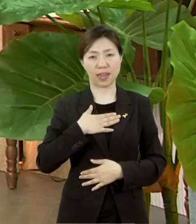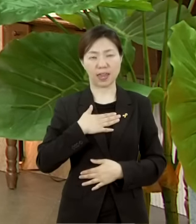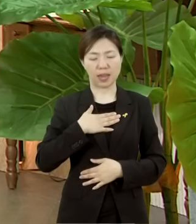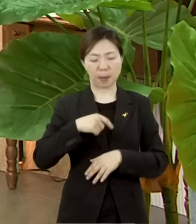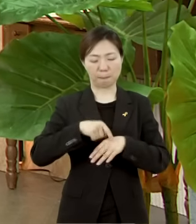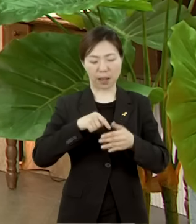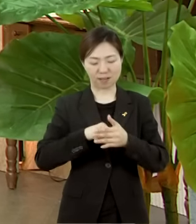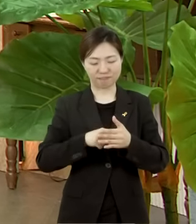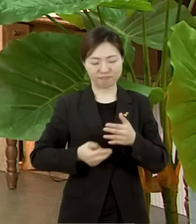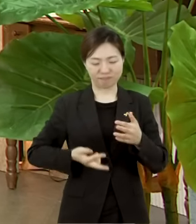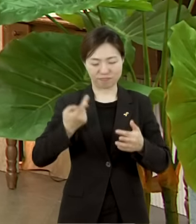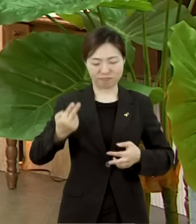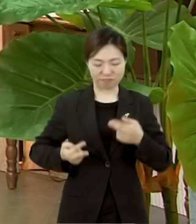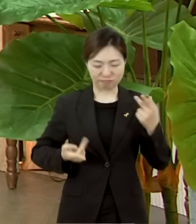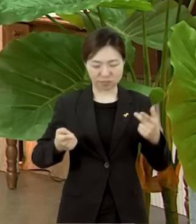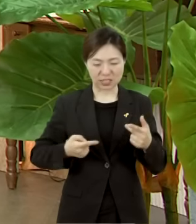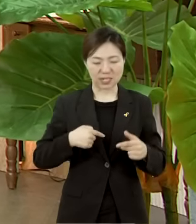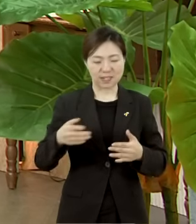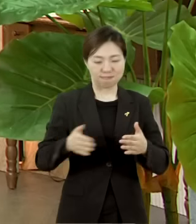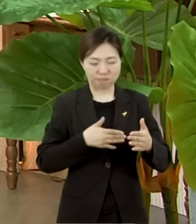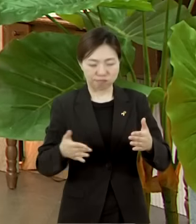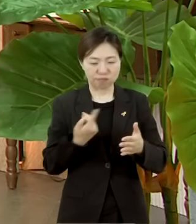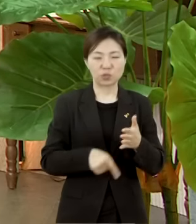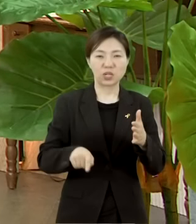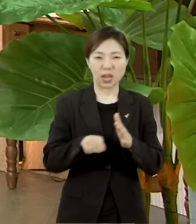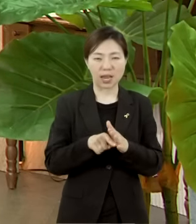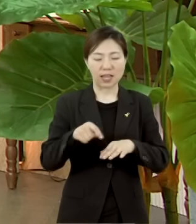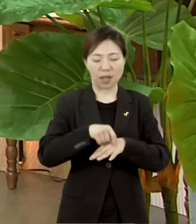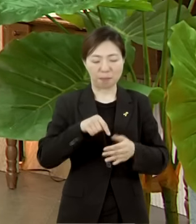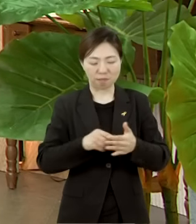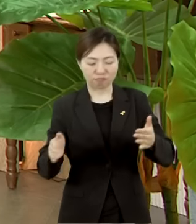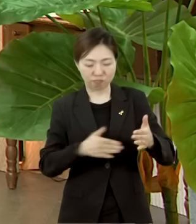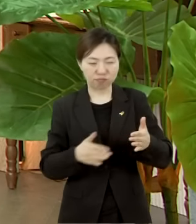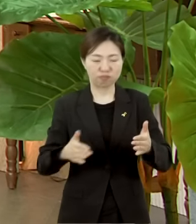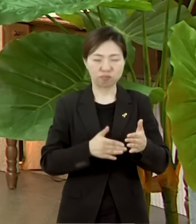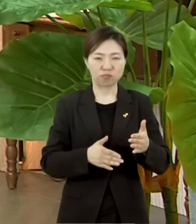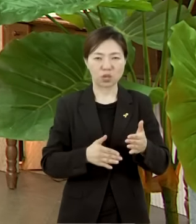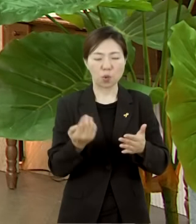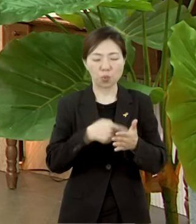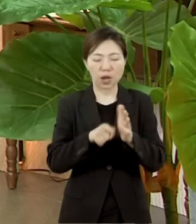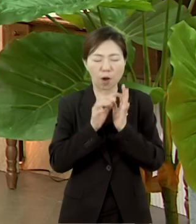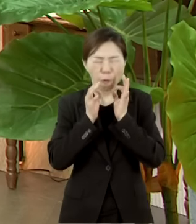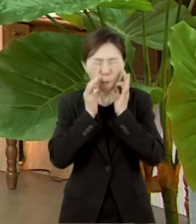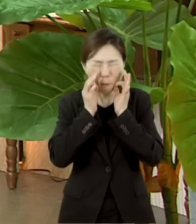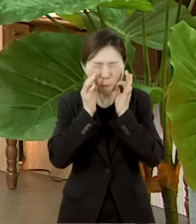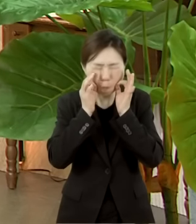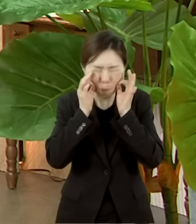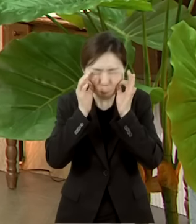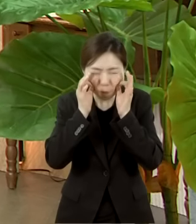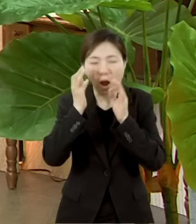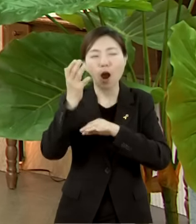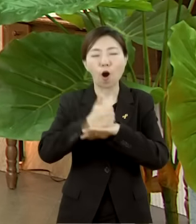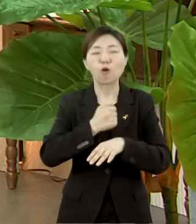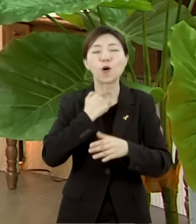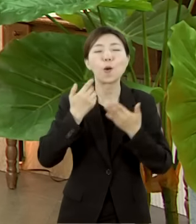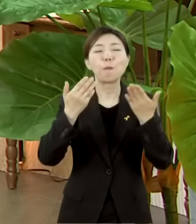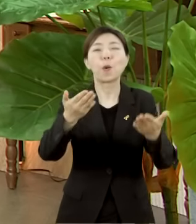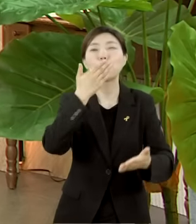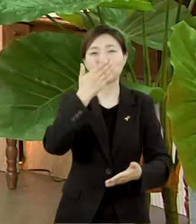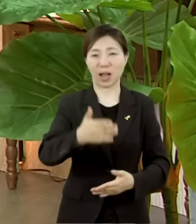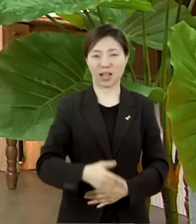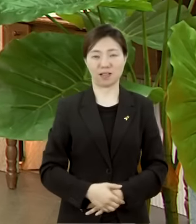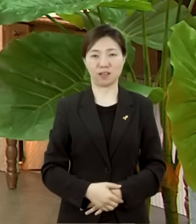그 속에서 나 자신을 비울려고 노력을 해야 정말 제대로 된 봉사를 할 수가